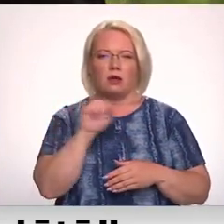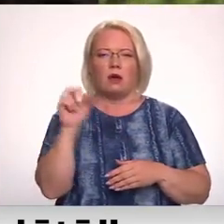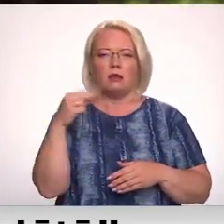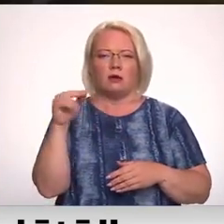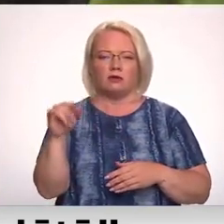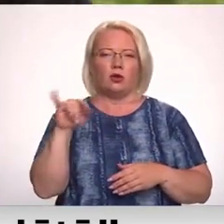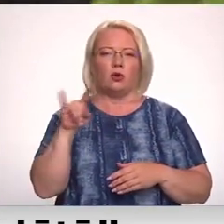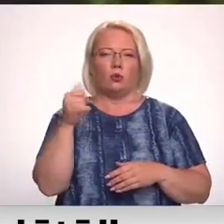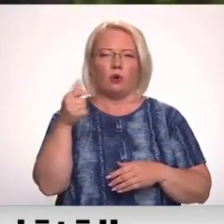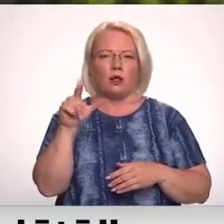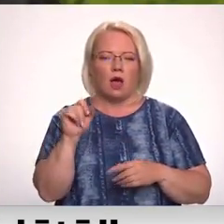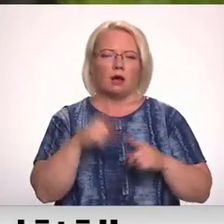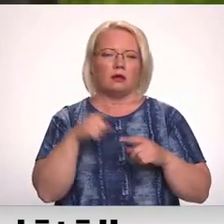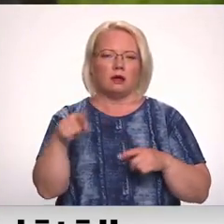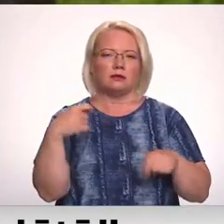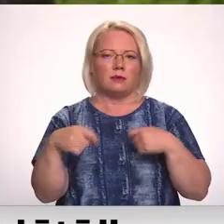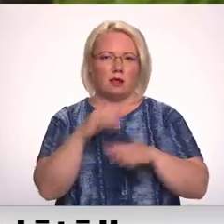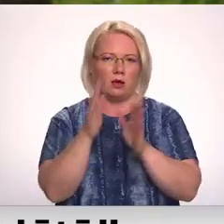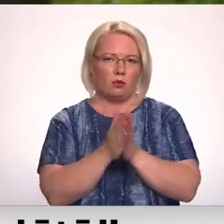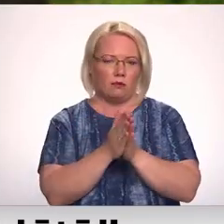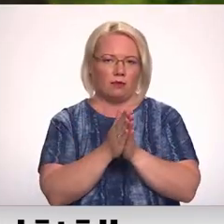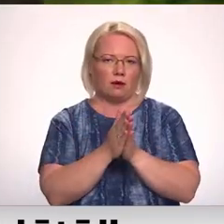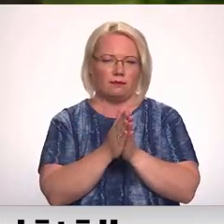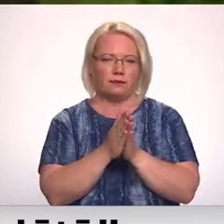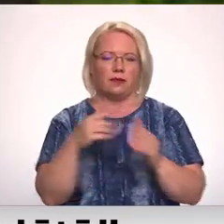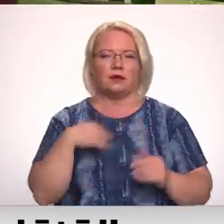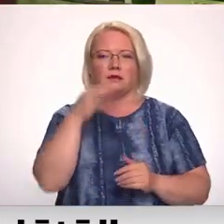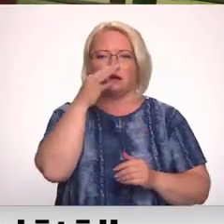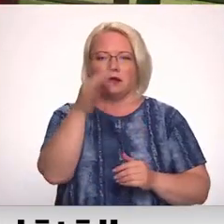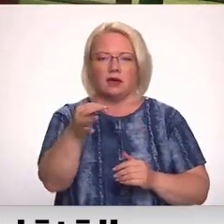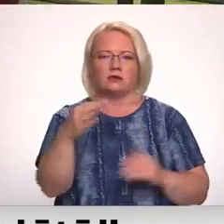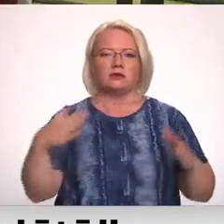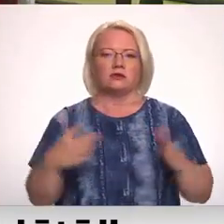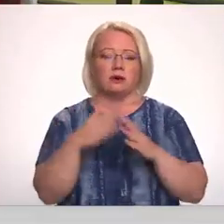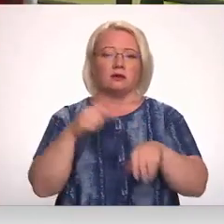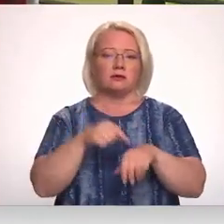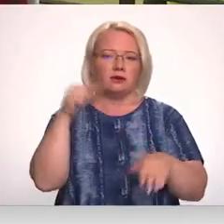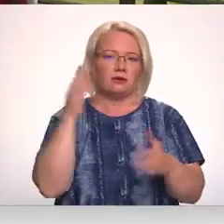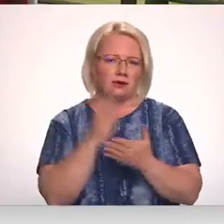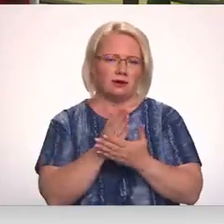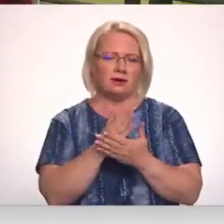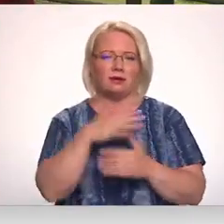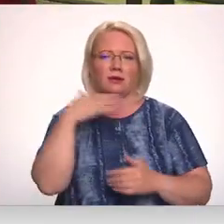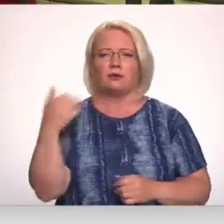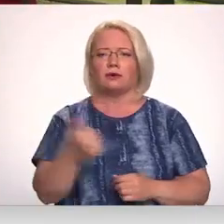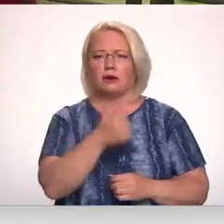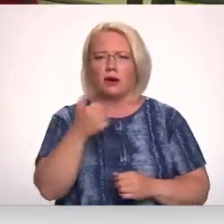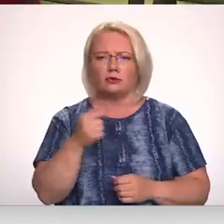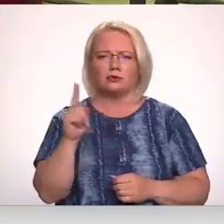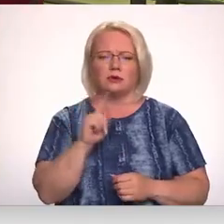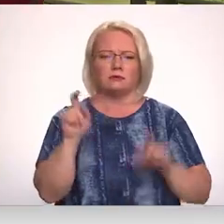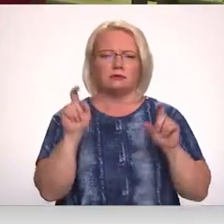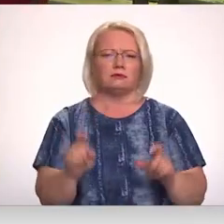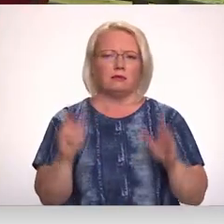Zvejniekciem un Rīgas tiekas un spēlē kopā. Es teikšu, ka tiešām svētku sajūta, jo vairākus gadus, kā zināms, ir